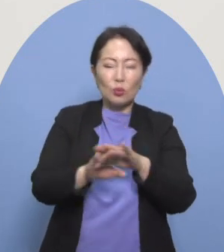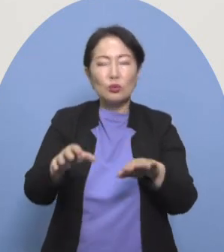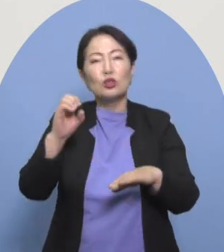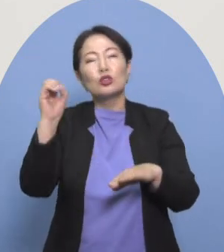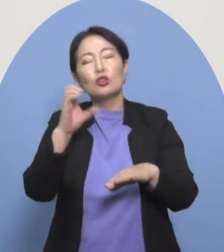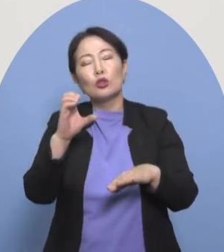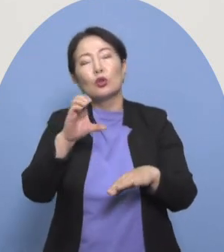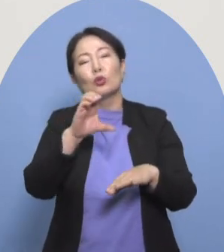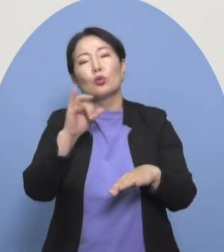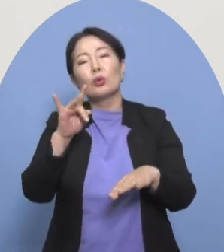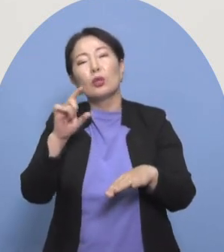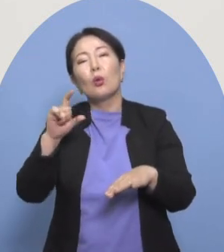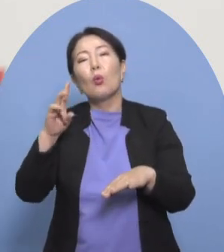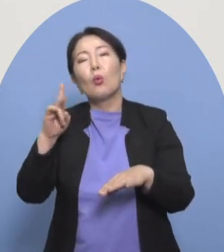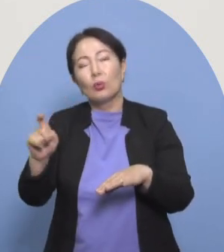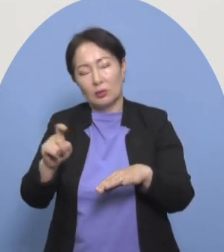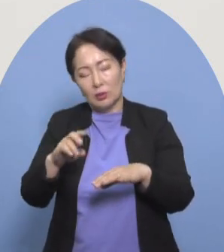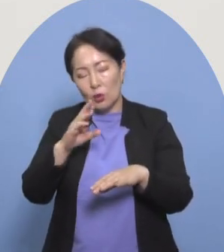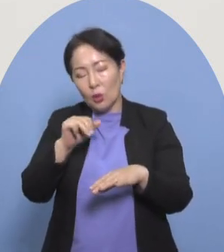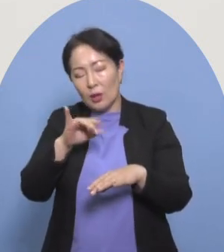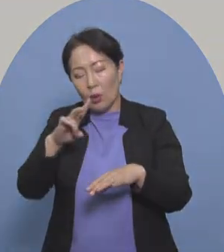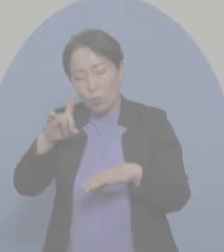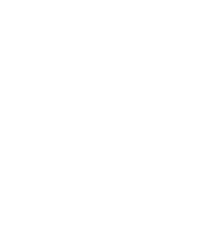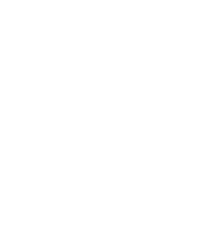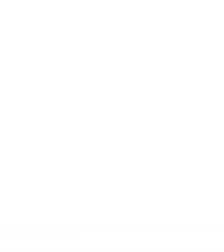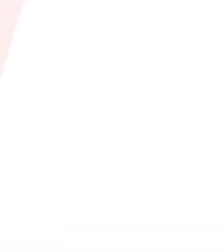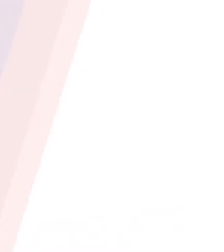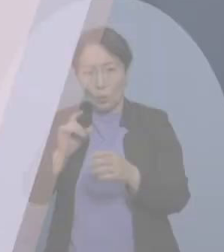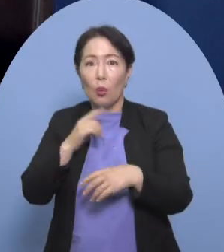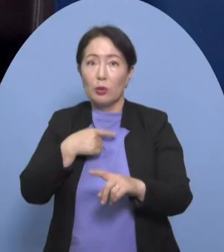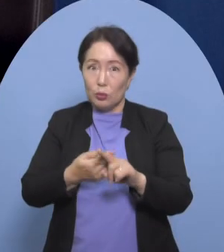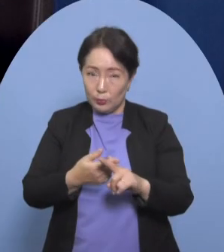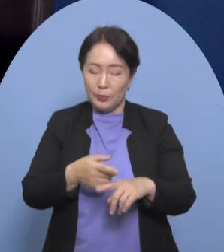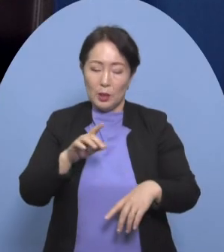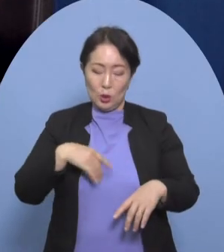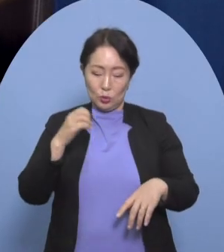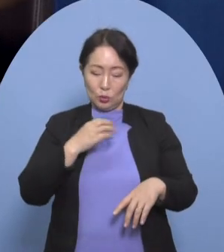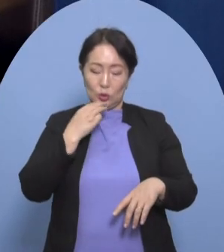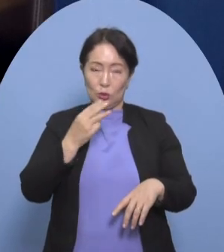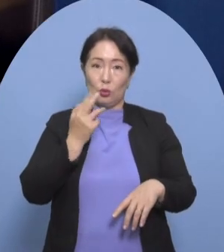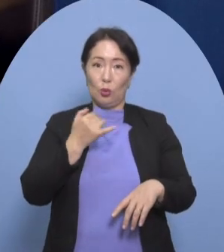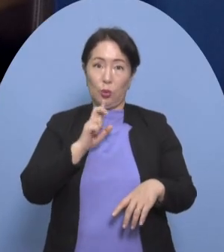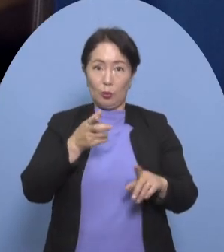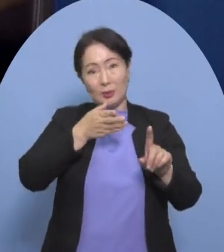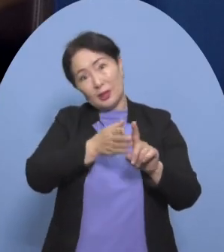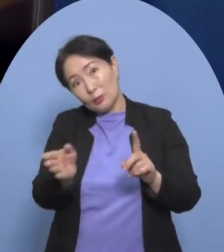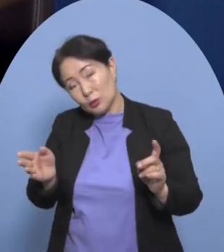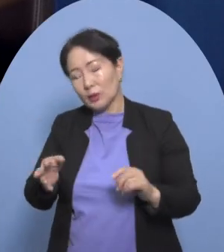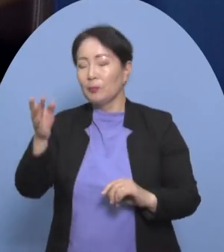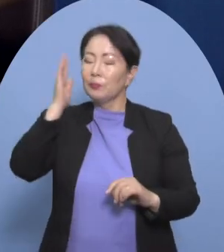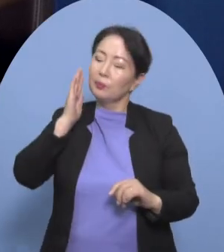суртахууны хөгжилд том хувийн нэмэр, хамгийн ихний хувийн нэмрийг оруулж эхэлдэг юм байна. За энэ шудраг усны клубээр дамжуулан эцэг